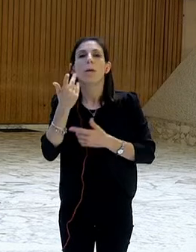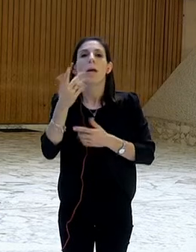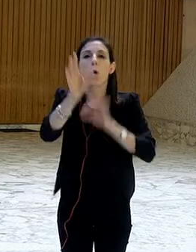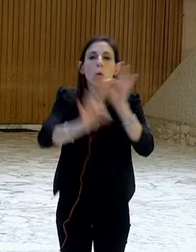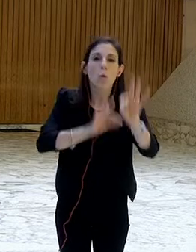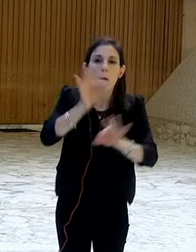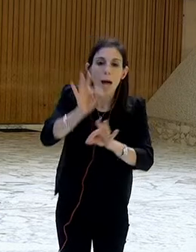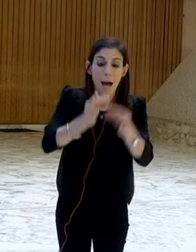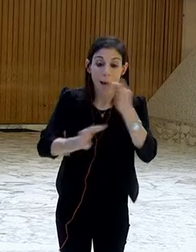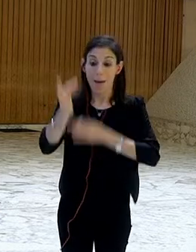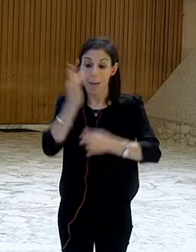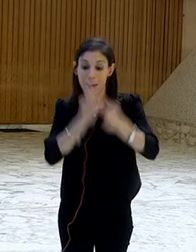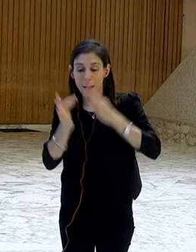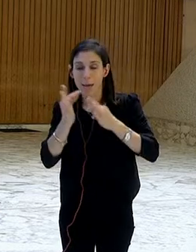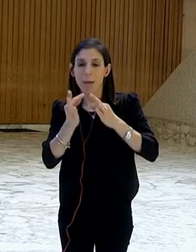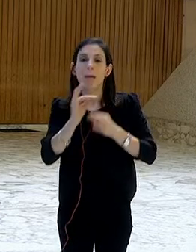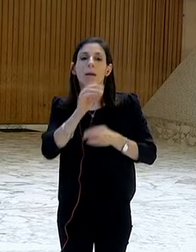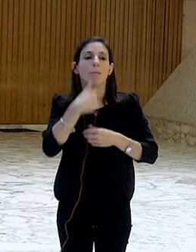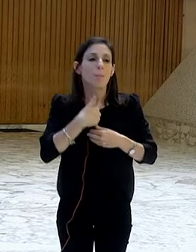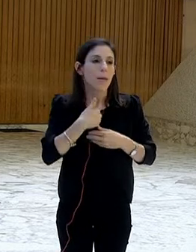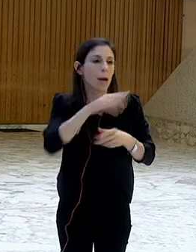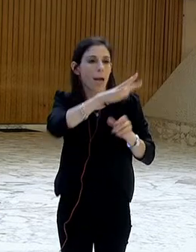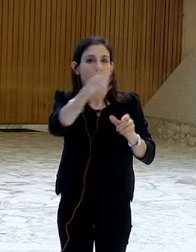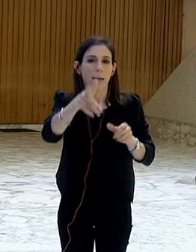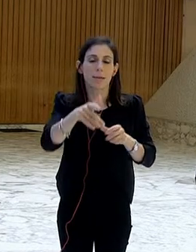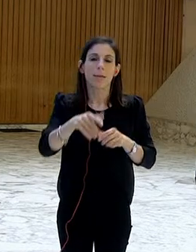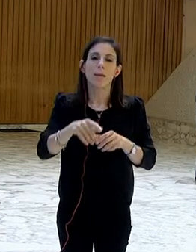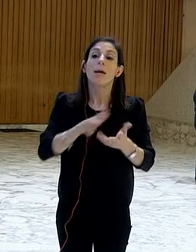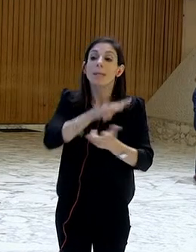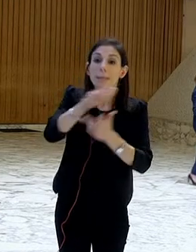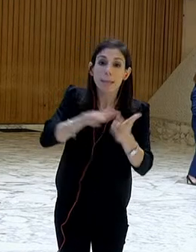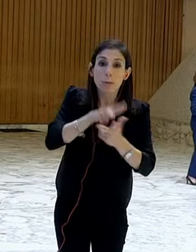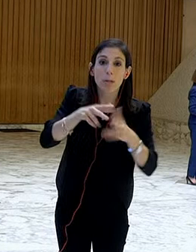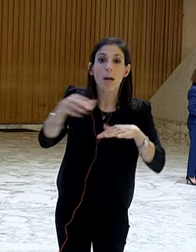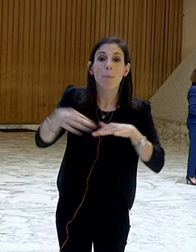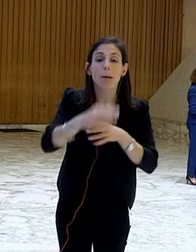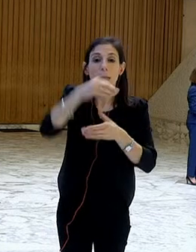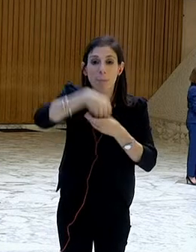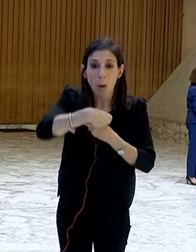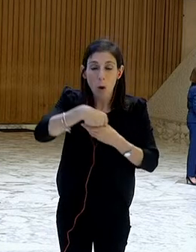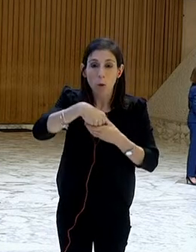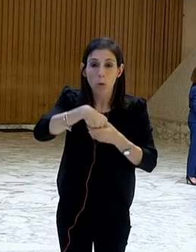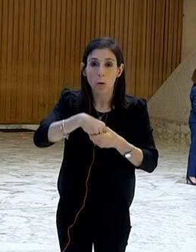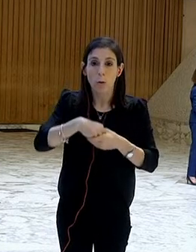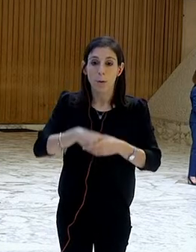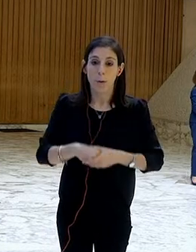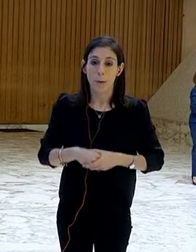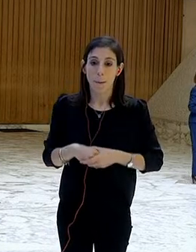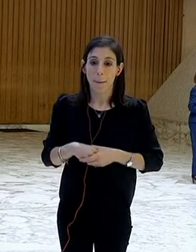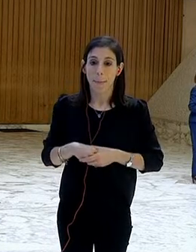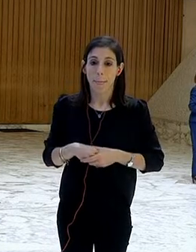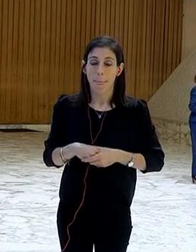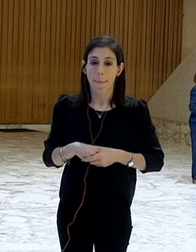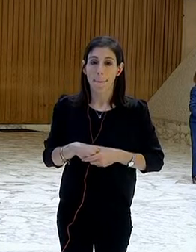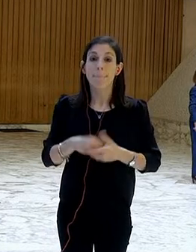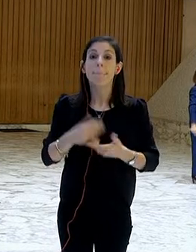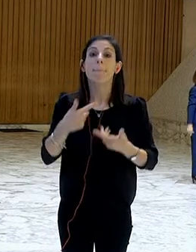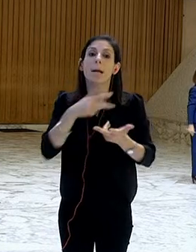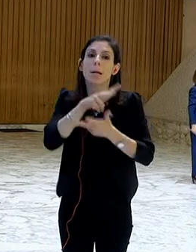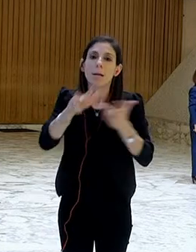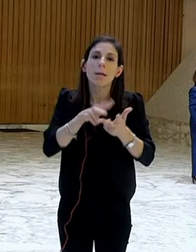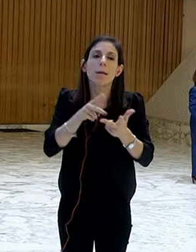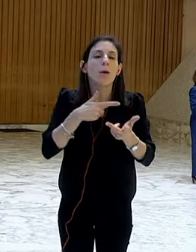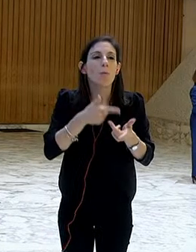burn-out. 7. La sexualité. La recevons et la vivons-nous comme un don magnifique de Dieu ou comme un